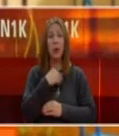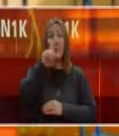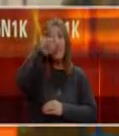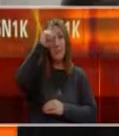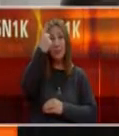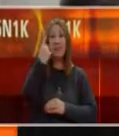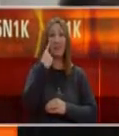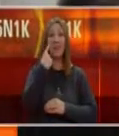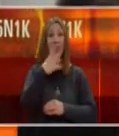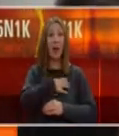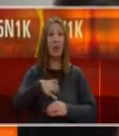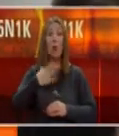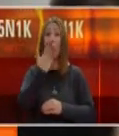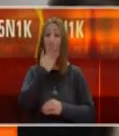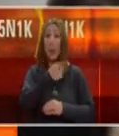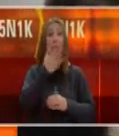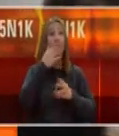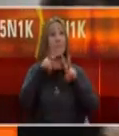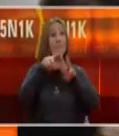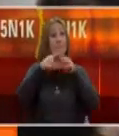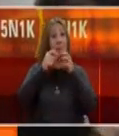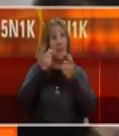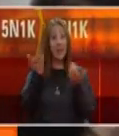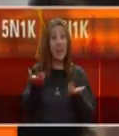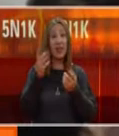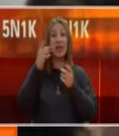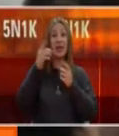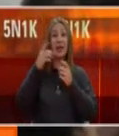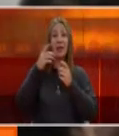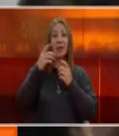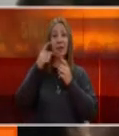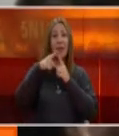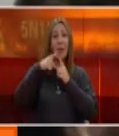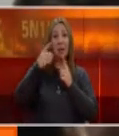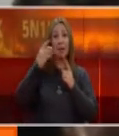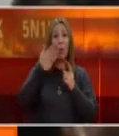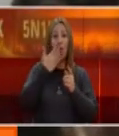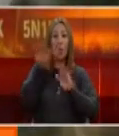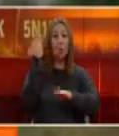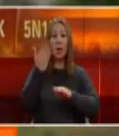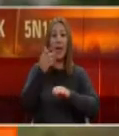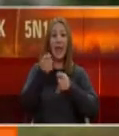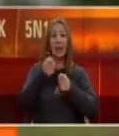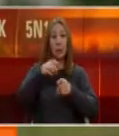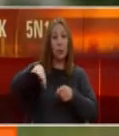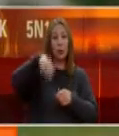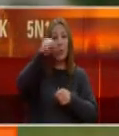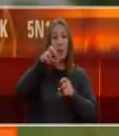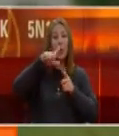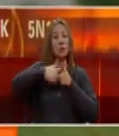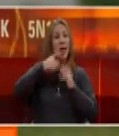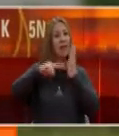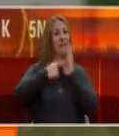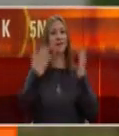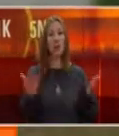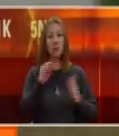Bağımsız devlet anaokulları, Milli Eğitim Bakanlığı, Temel Eğitim Genel Müdürlüğü'ne bağlı okul öncesi eğitim kurumları. Projemizde şuna esas